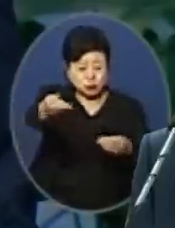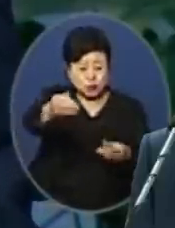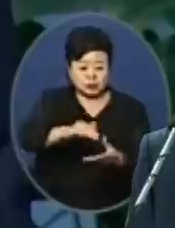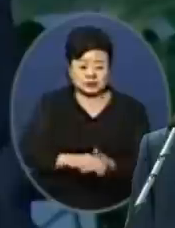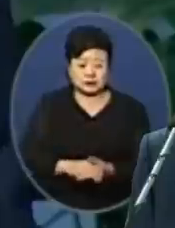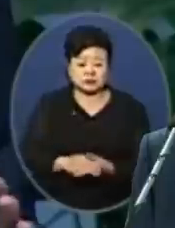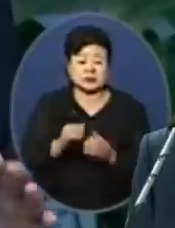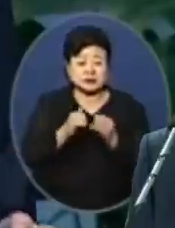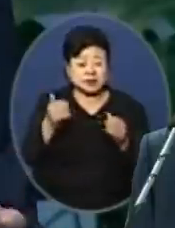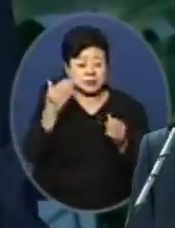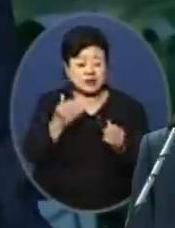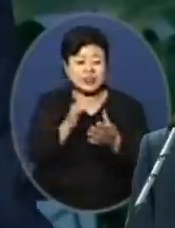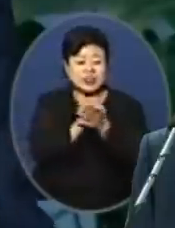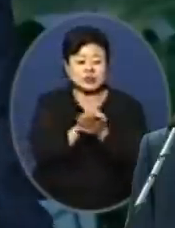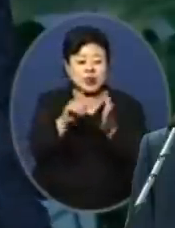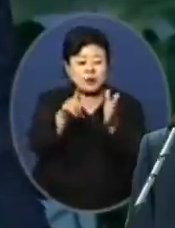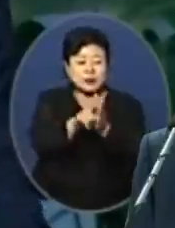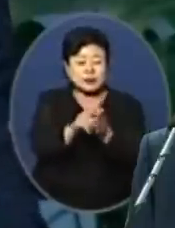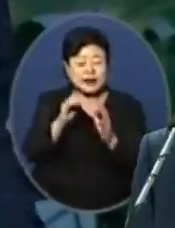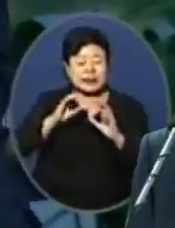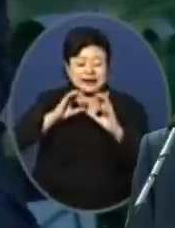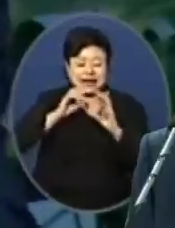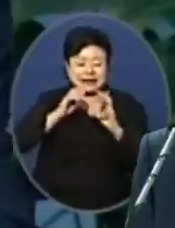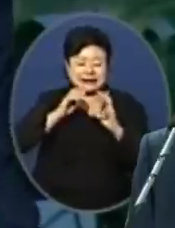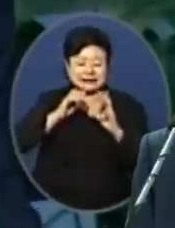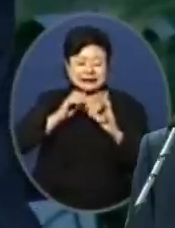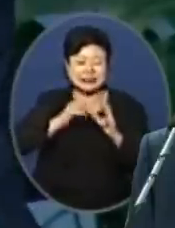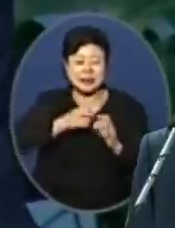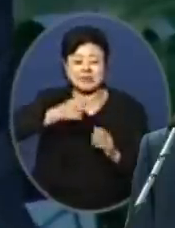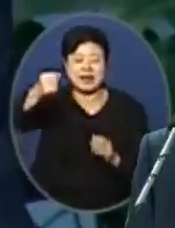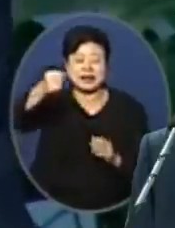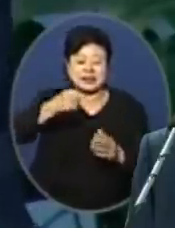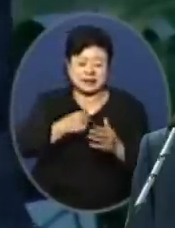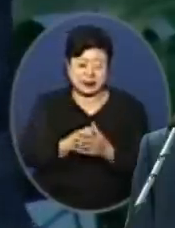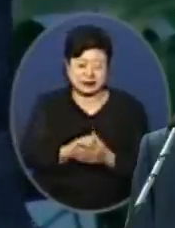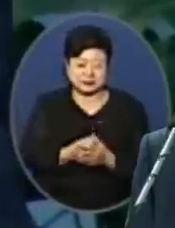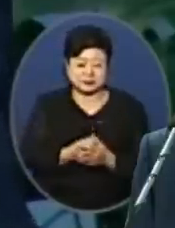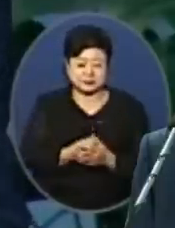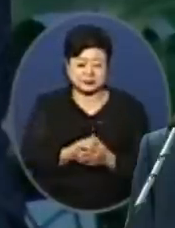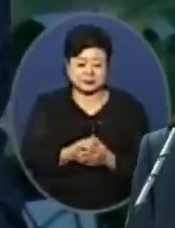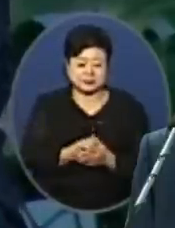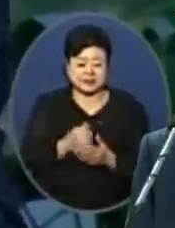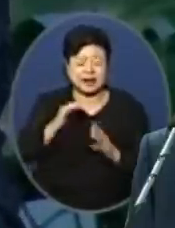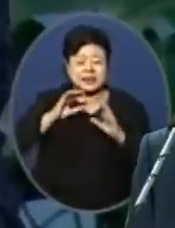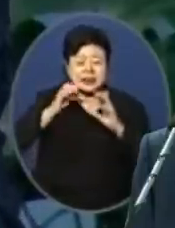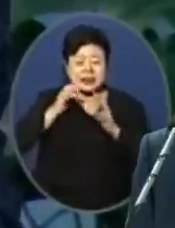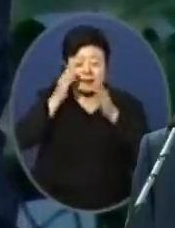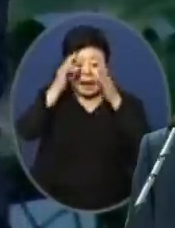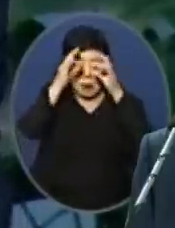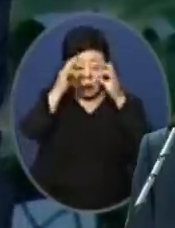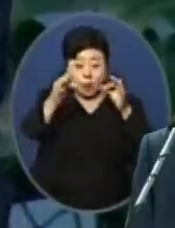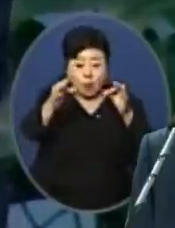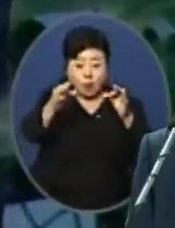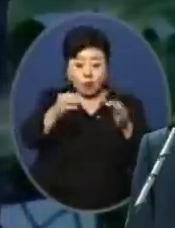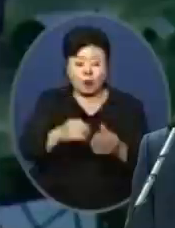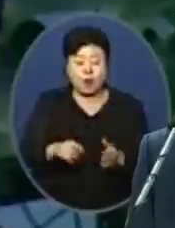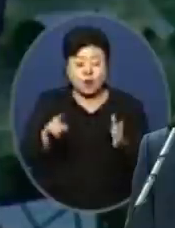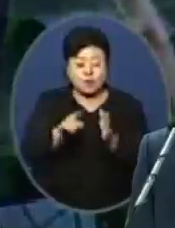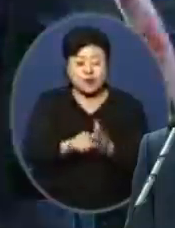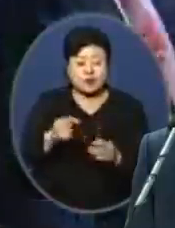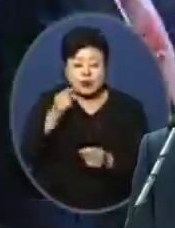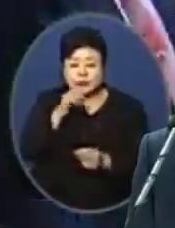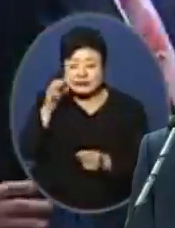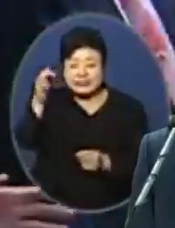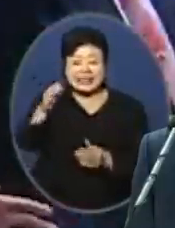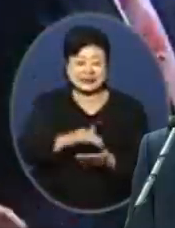그곳에 있는 사람들이 기도와 믿음으로 천국을 빼앗은 것이기 때문인 것입니다. 천국을 바라보고 믿고 입으로